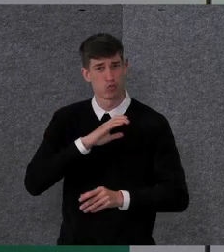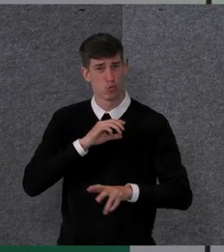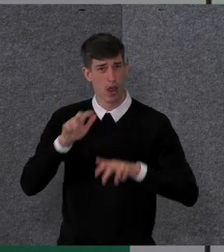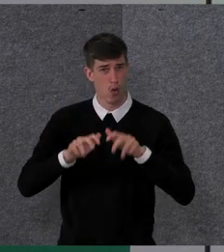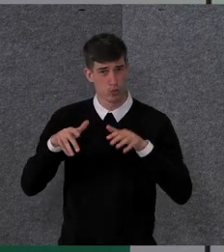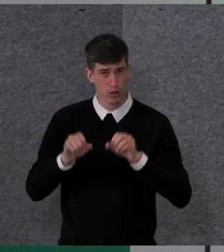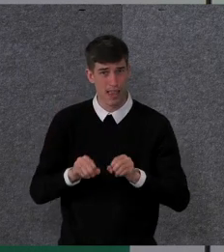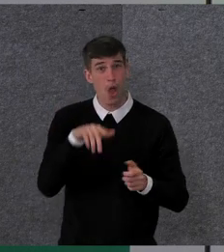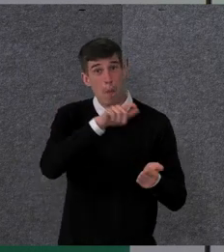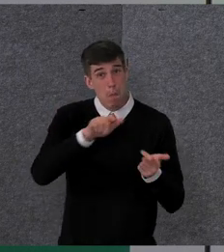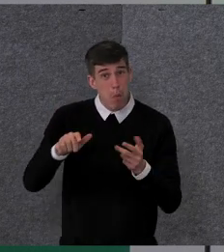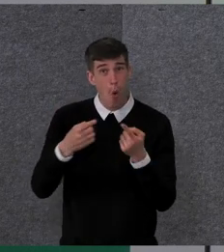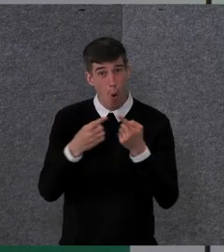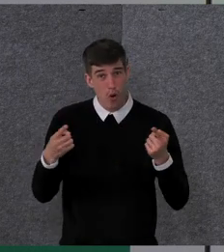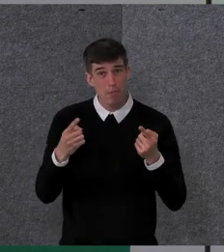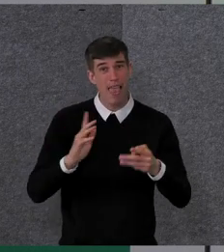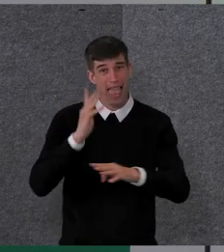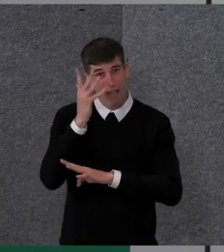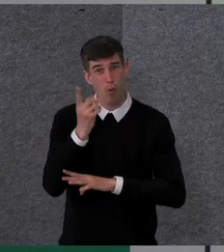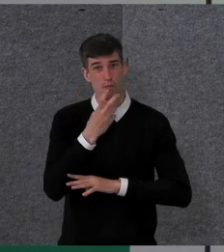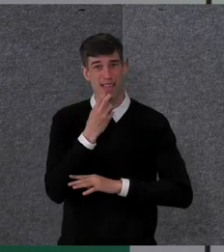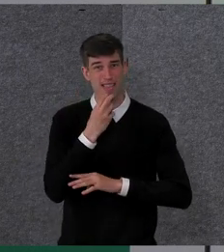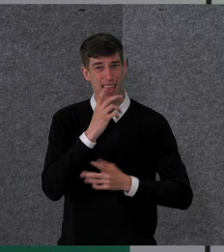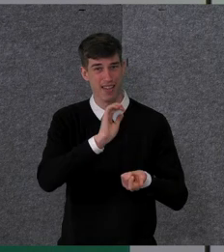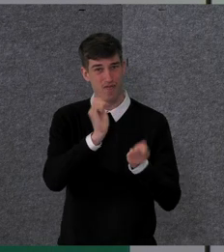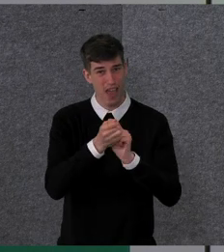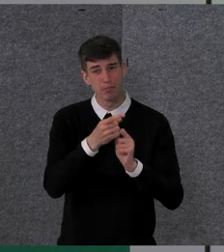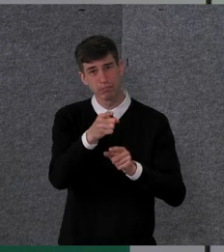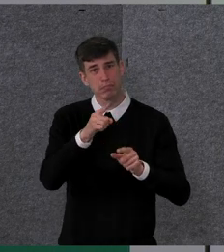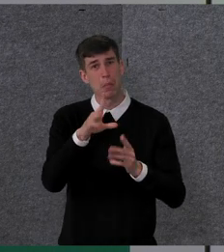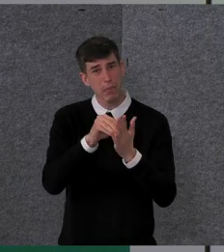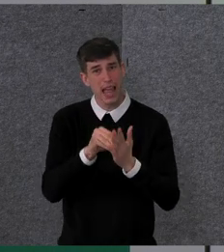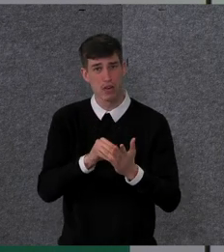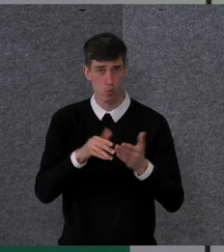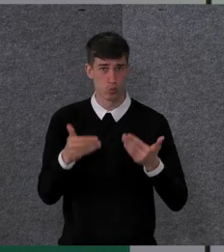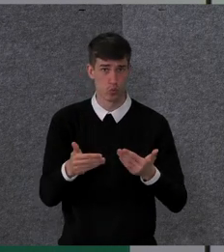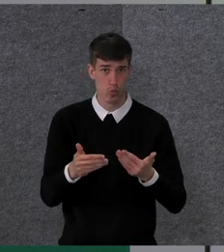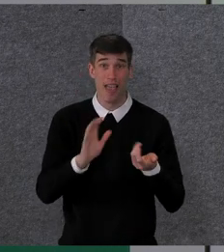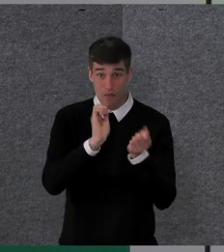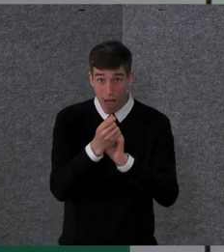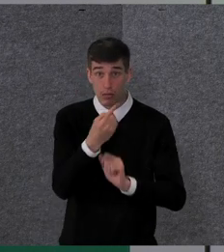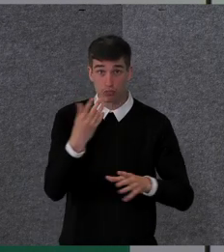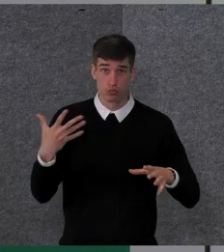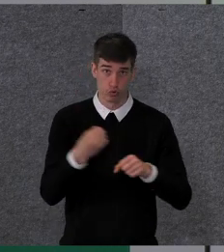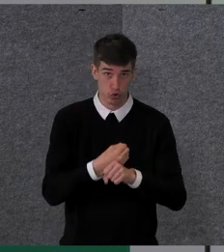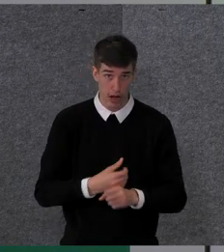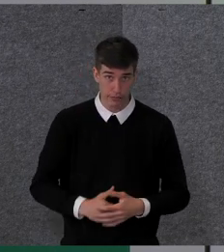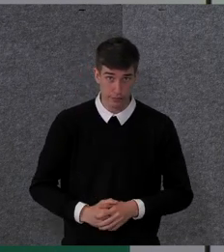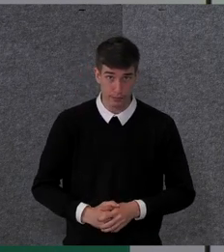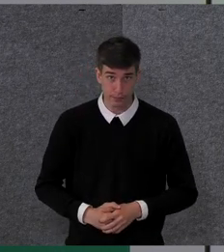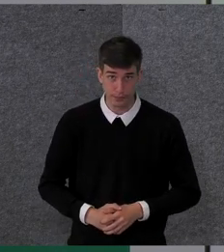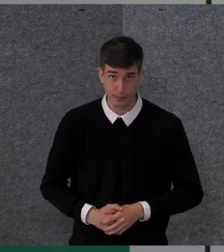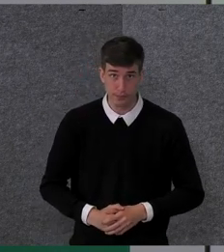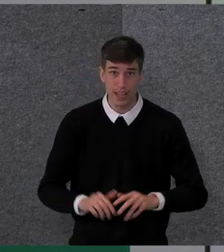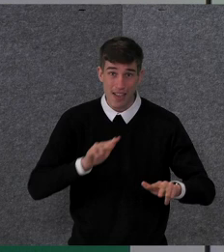wir die Bürgerinnen und Bürger an dem Erfolg der Energiewende viel mehr beteiligen. Denn so ist die Wende machbar und das wird auch viel Wirtschaftskraft